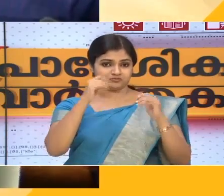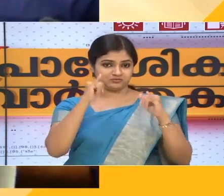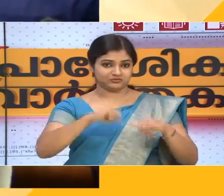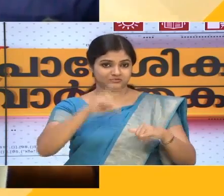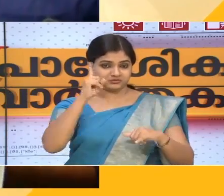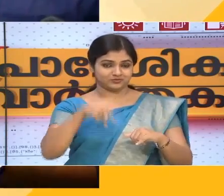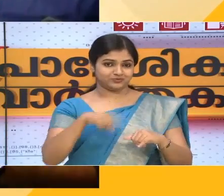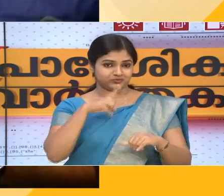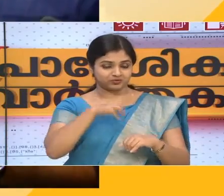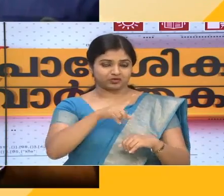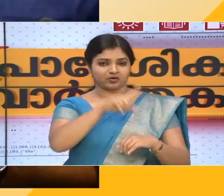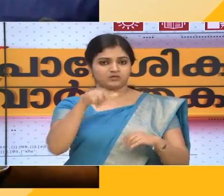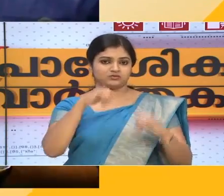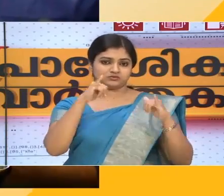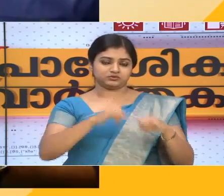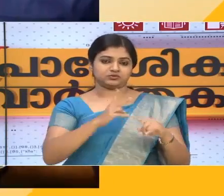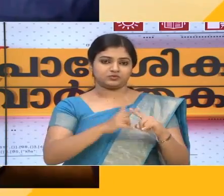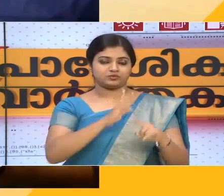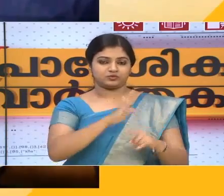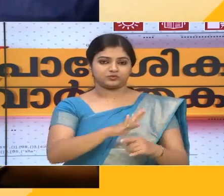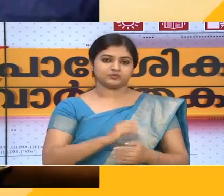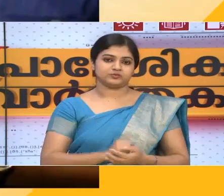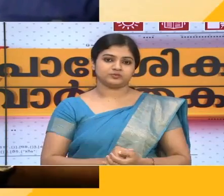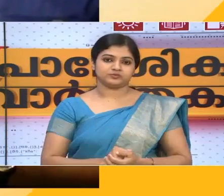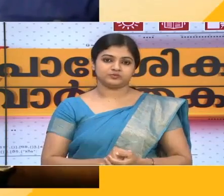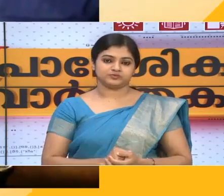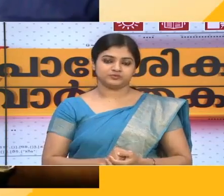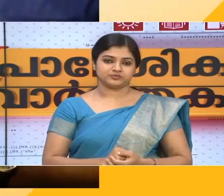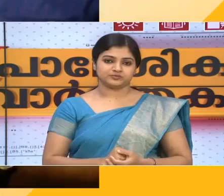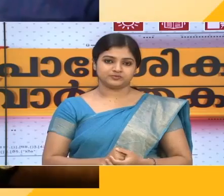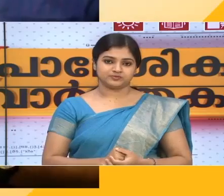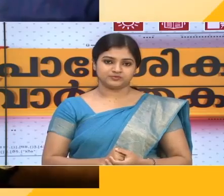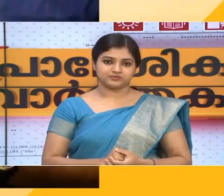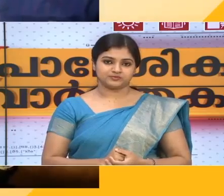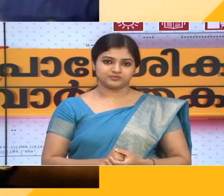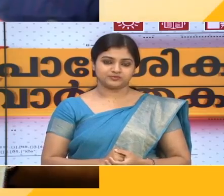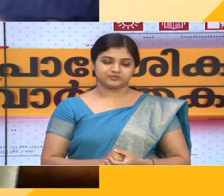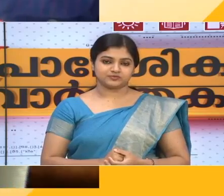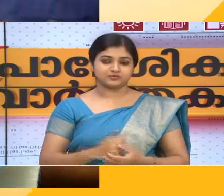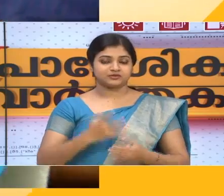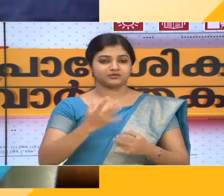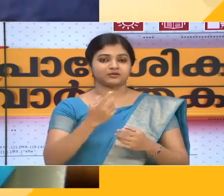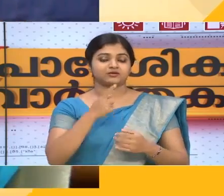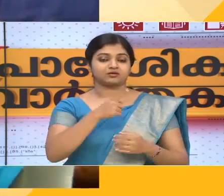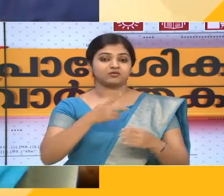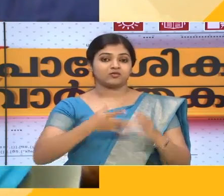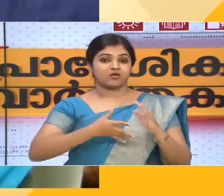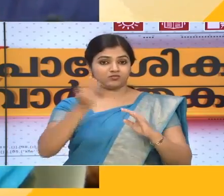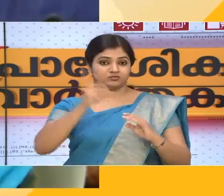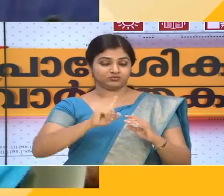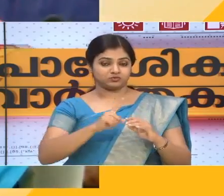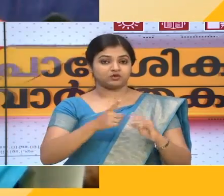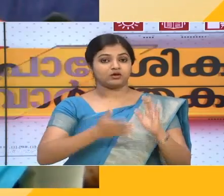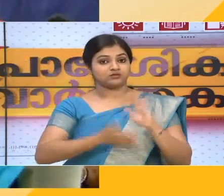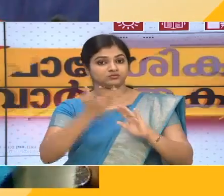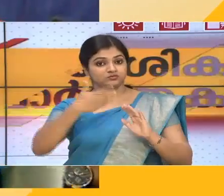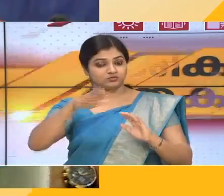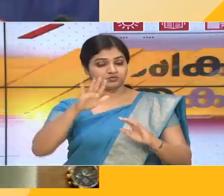അഥവാ പോയിട്ടുണ്ടെങ്കിൽ പോയെടുത്ത് വരെ പോയിട്ട് നമ്മളവരെ ട്രേസ് ചെയ്യേണ്ടി വരും, അത്രയേ ഉള്ളൂ. അങ്ങനെ പോകരുത് എന്ന് കർശനമായിട്ടും